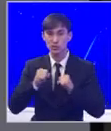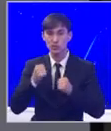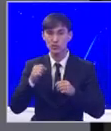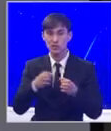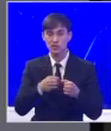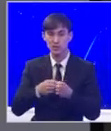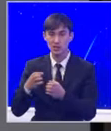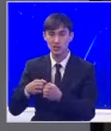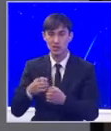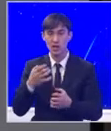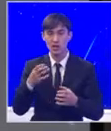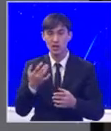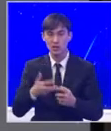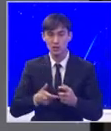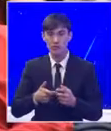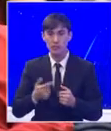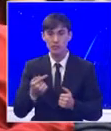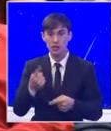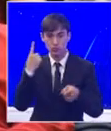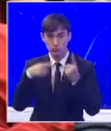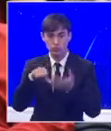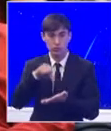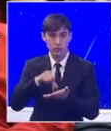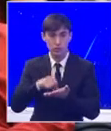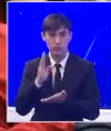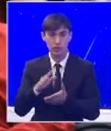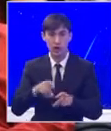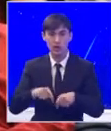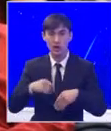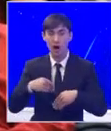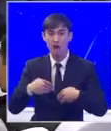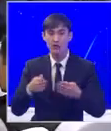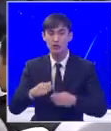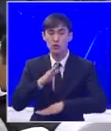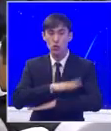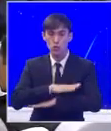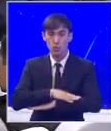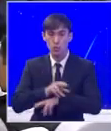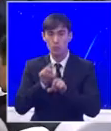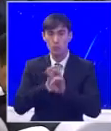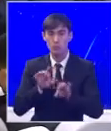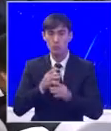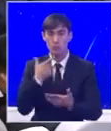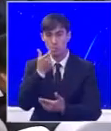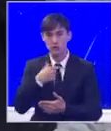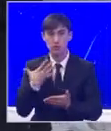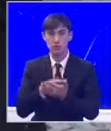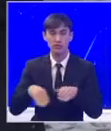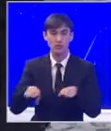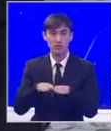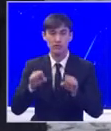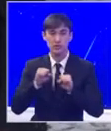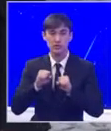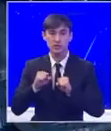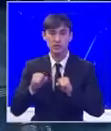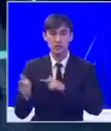Кроме презентации творческих инициатив, участникам предстоит провести открытые уроки, а также продемонстрировать собственный уровень физической